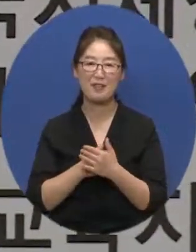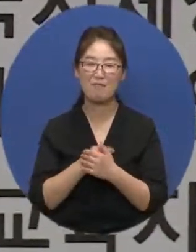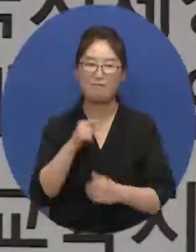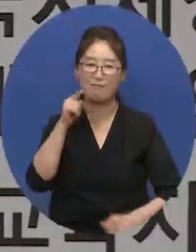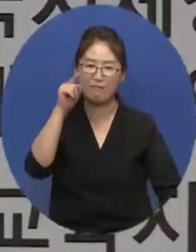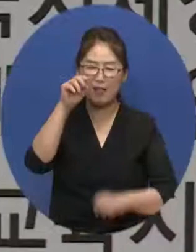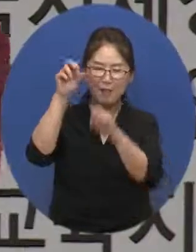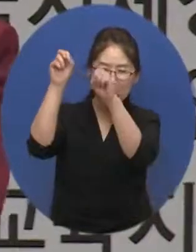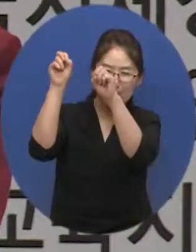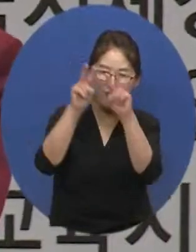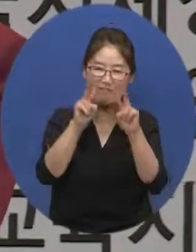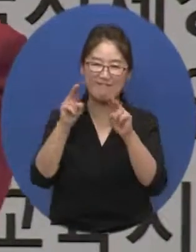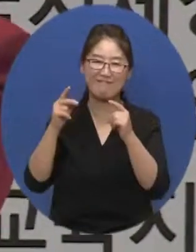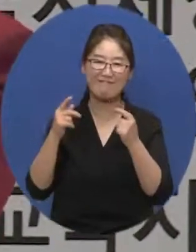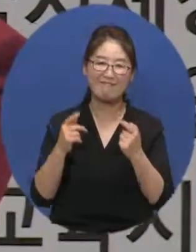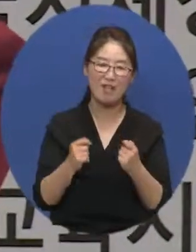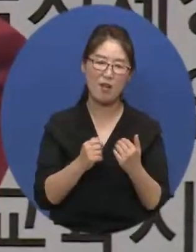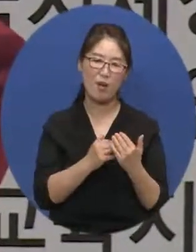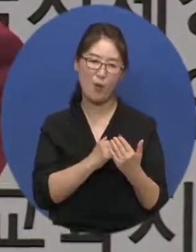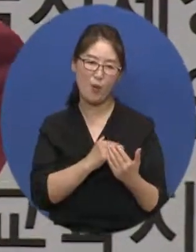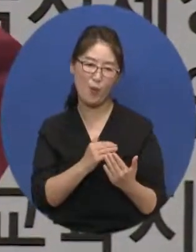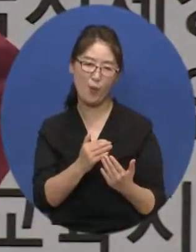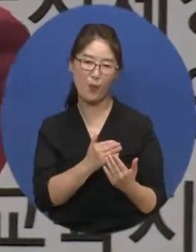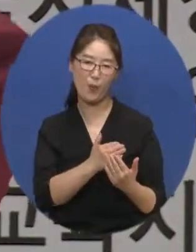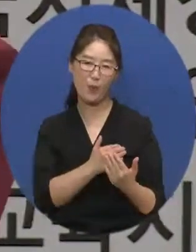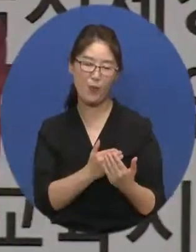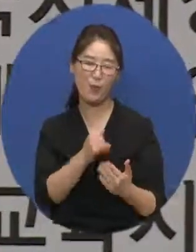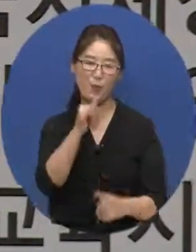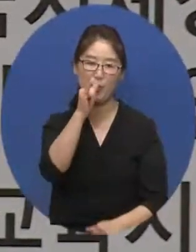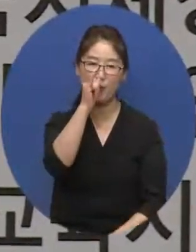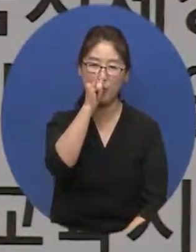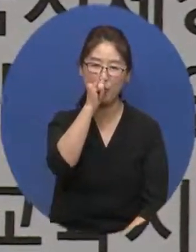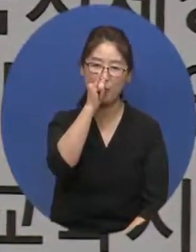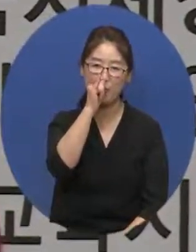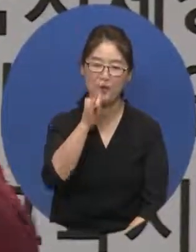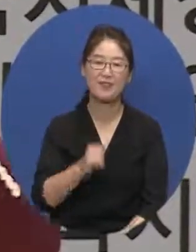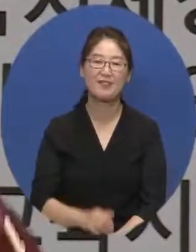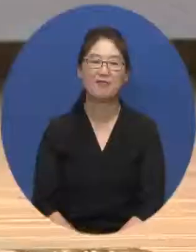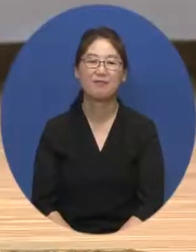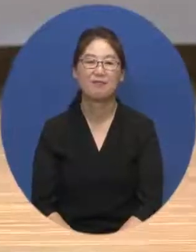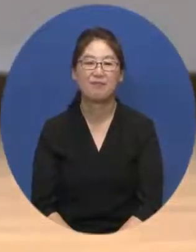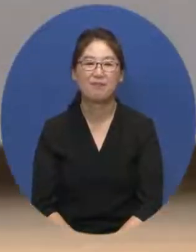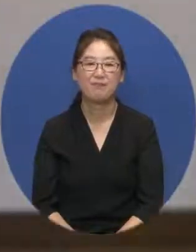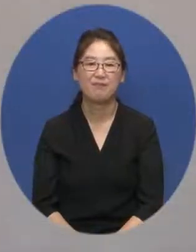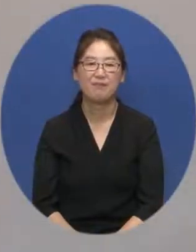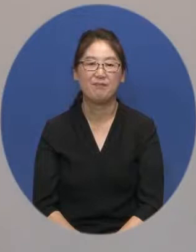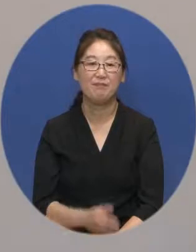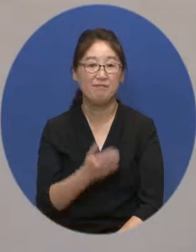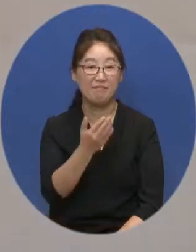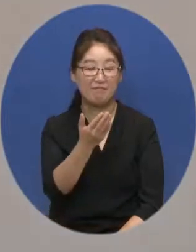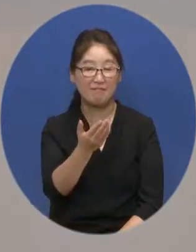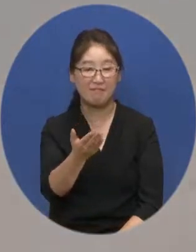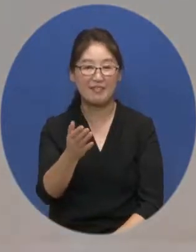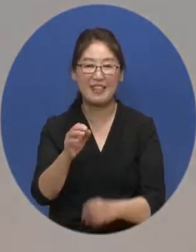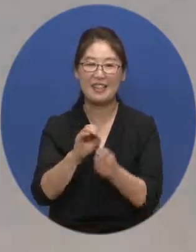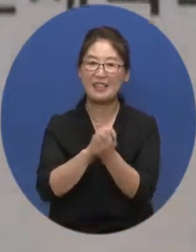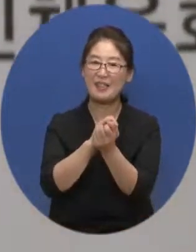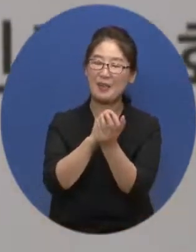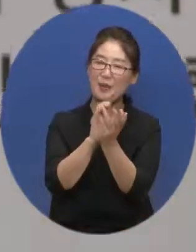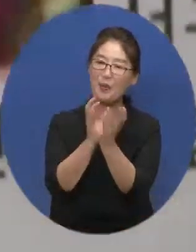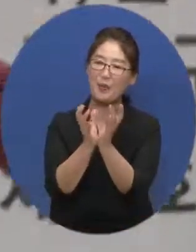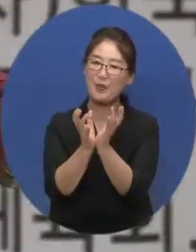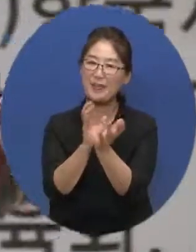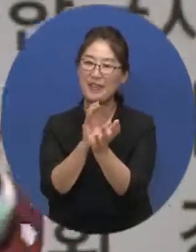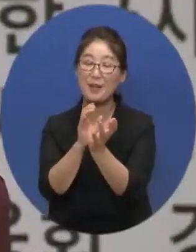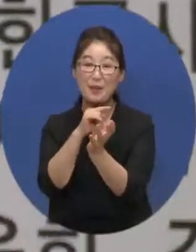천둥처럼 쿵쿵 뛰는 사랑을 갑니다. 하나 둘 셋. 당신은 꽃장미,